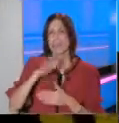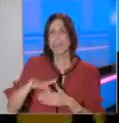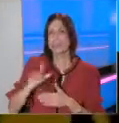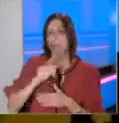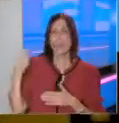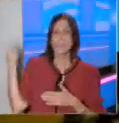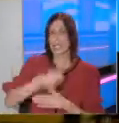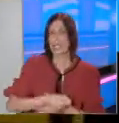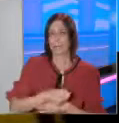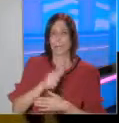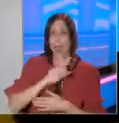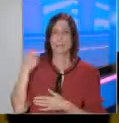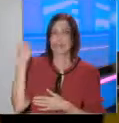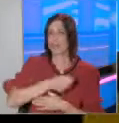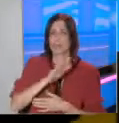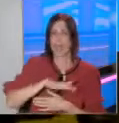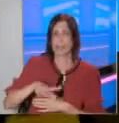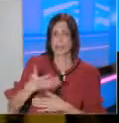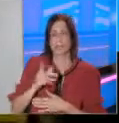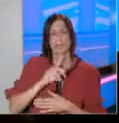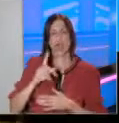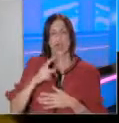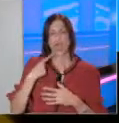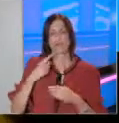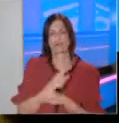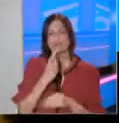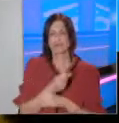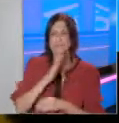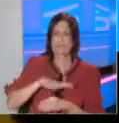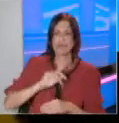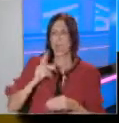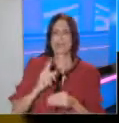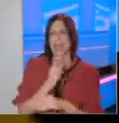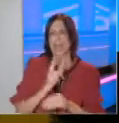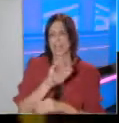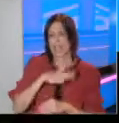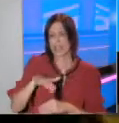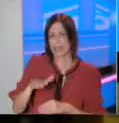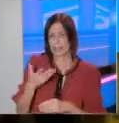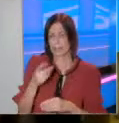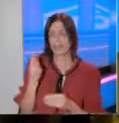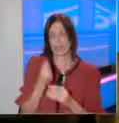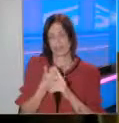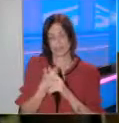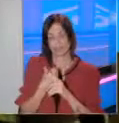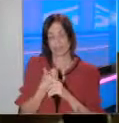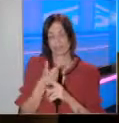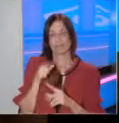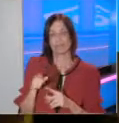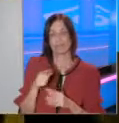לא מכים, לא מכים ילדים, לא מתאמרים בילדים, לא מתעללים בילדים. זה הצד האחד שהוא